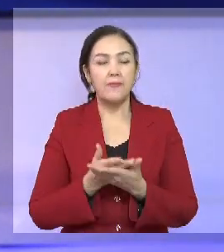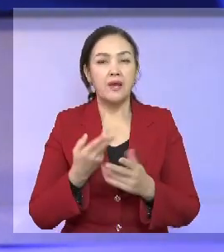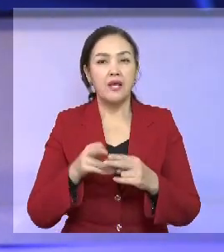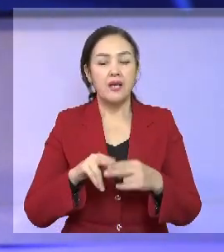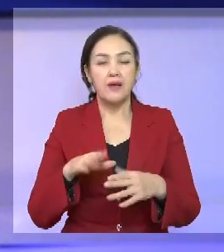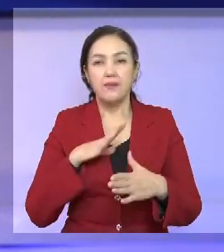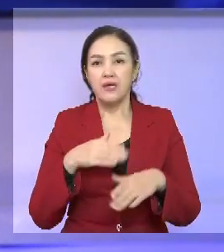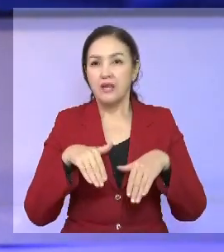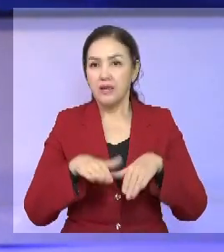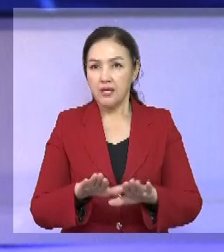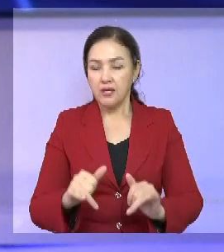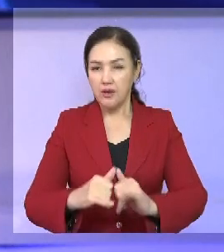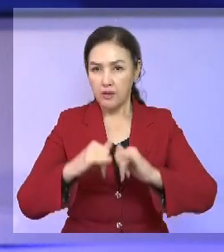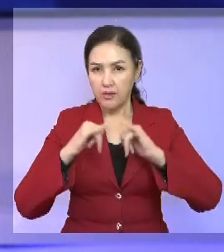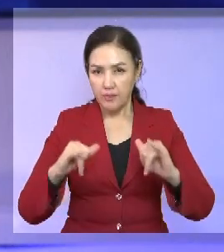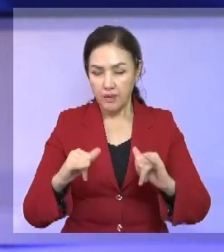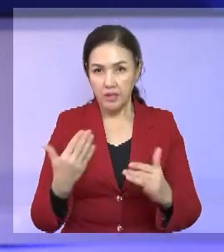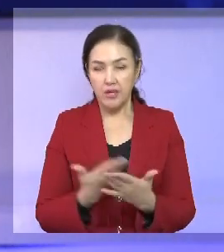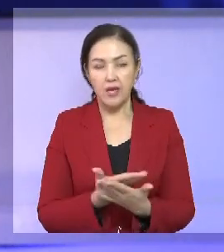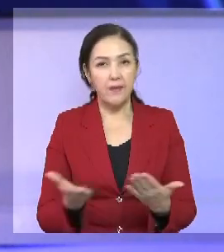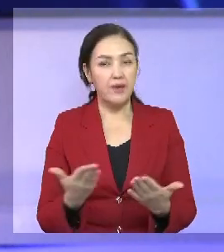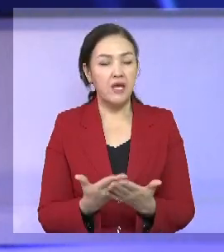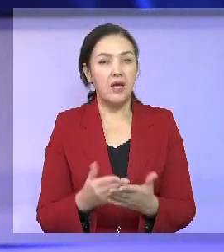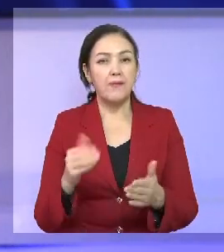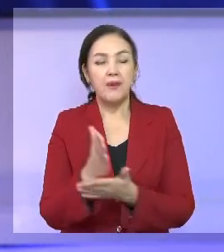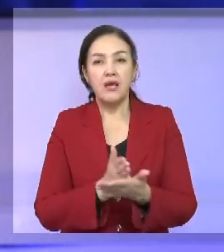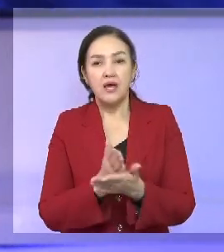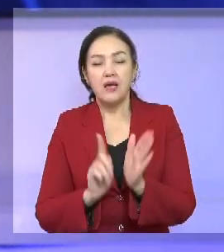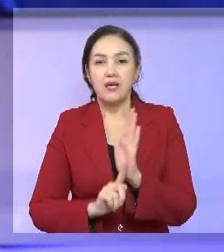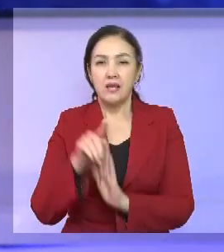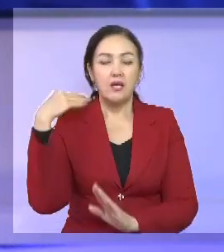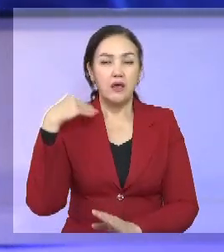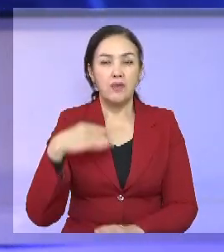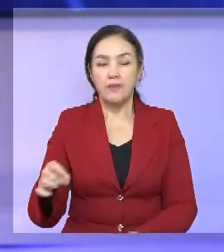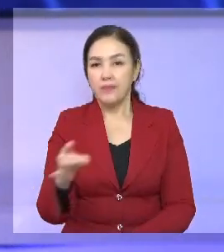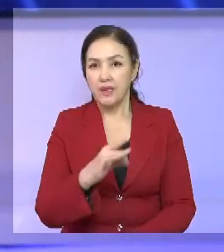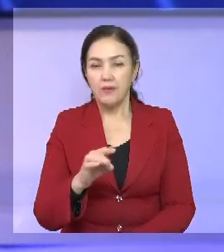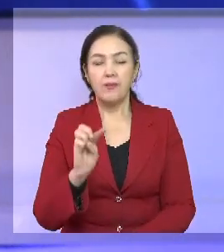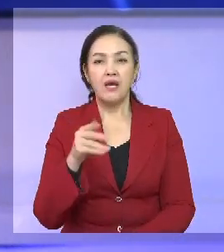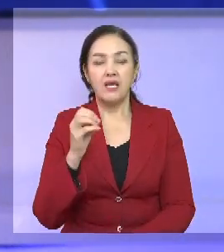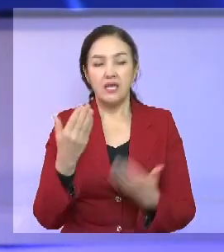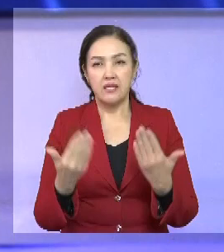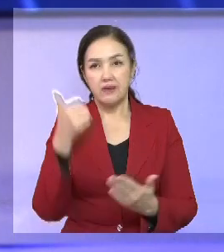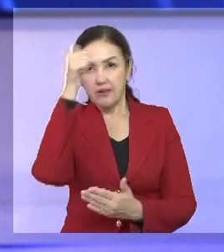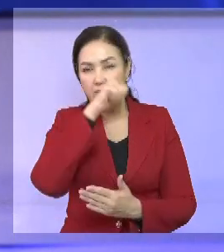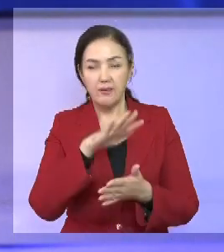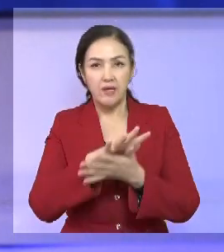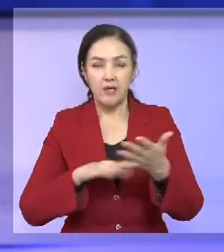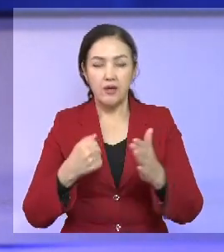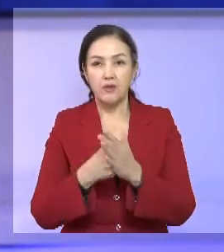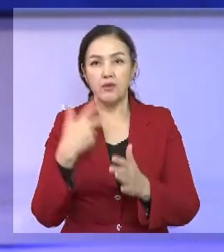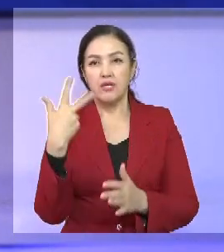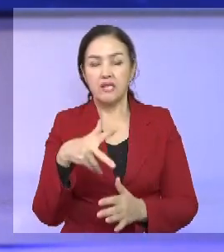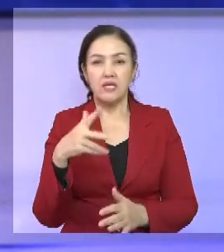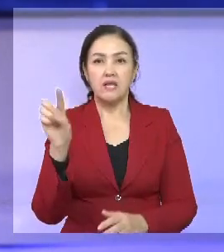поэтому было принято решение расширить его масштабы. Партийный проект стартовал в Актюбинском регионе в мае этого года и продлится до